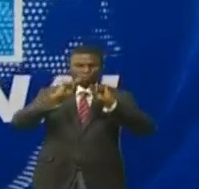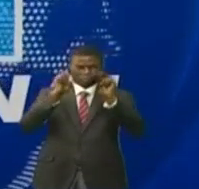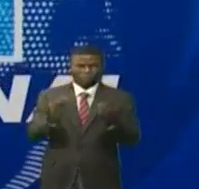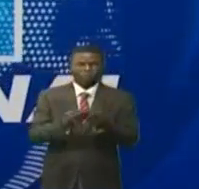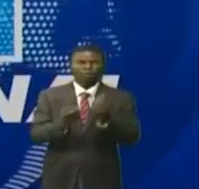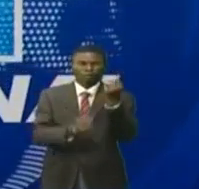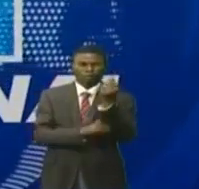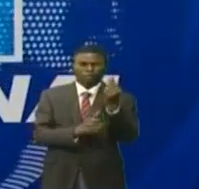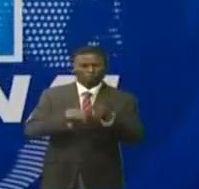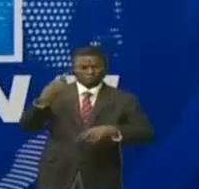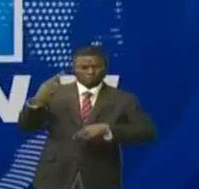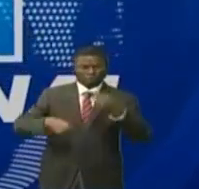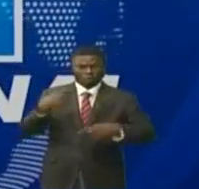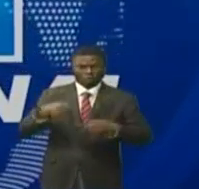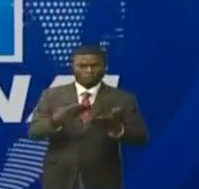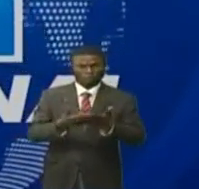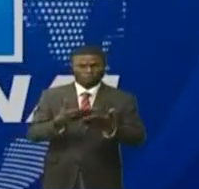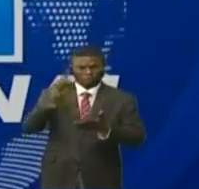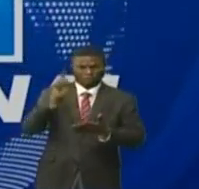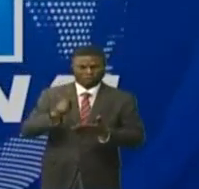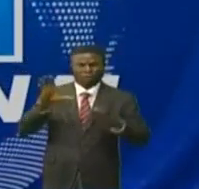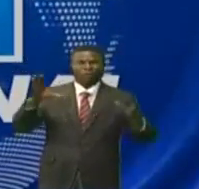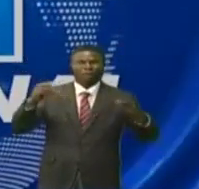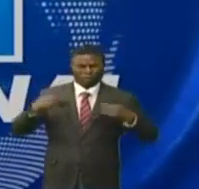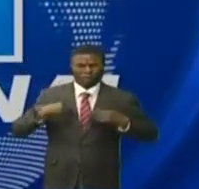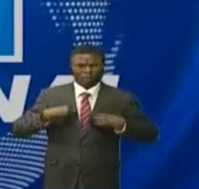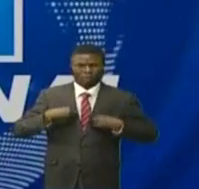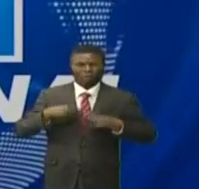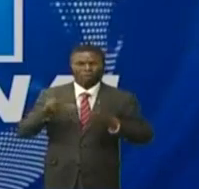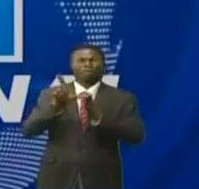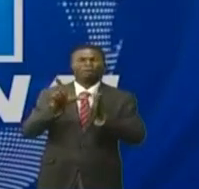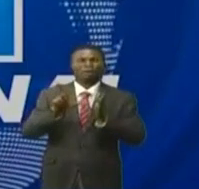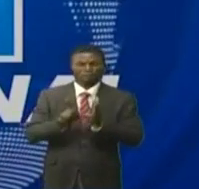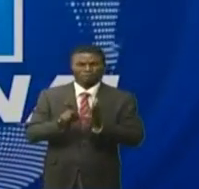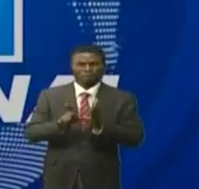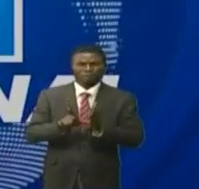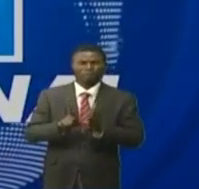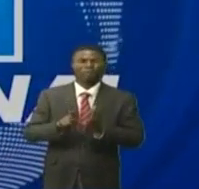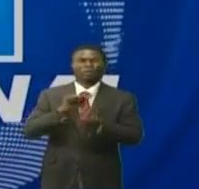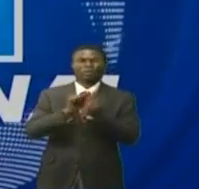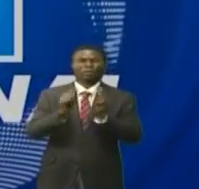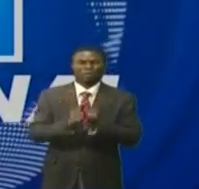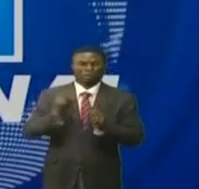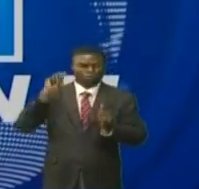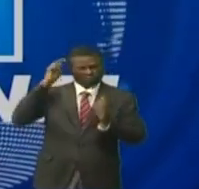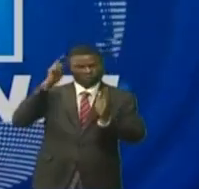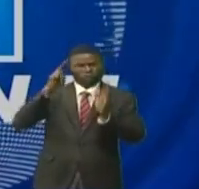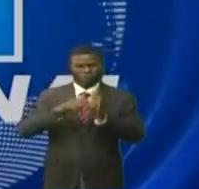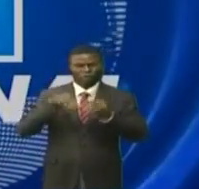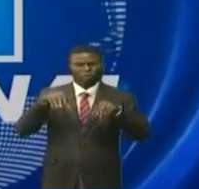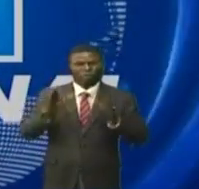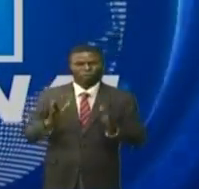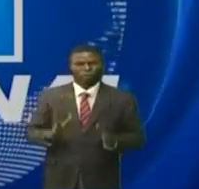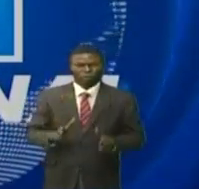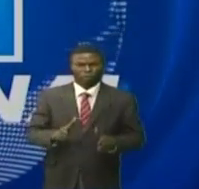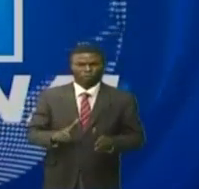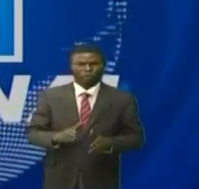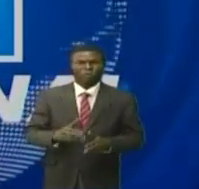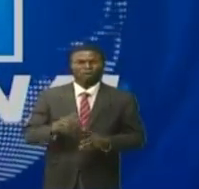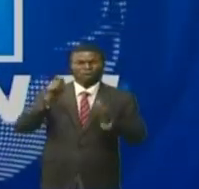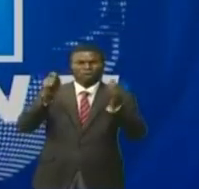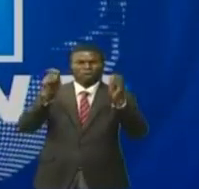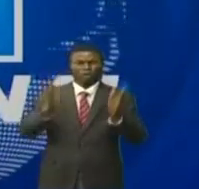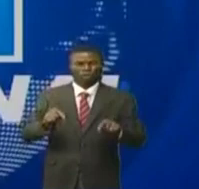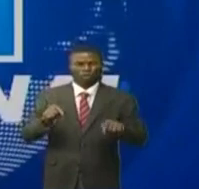aux discussions de paix doivent reconnaître la légitimité et la légalité du gouvernement congolais devant la presse